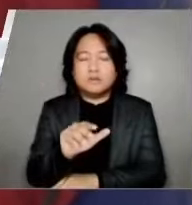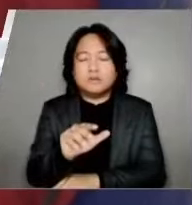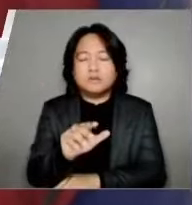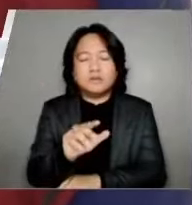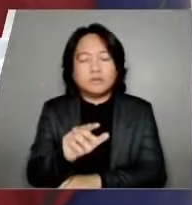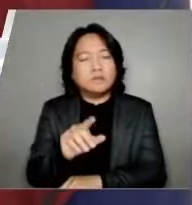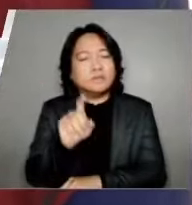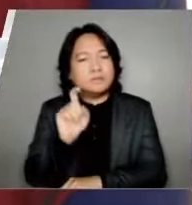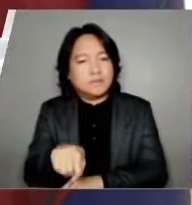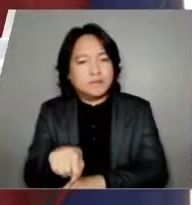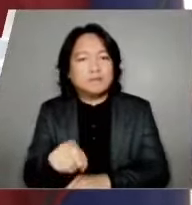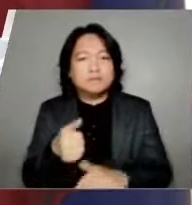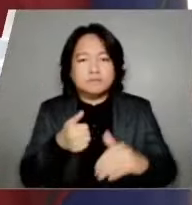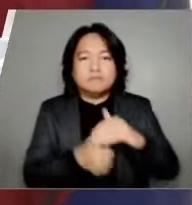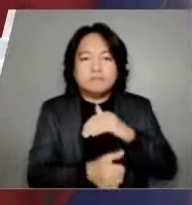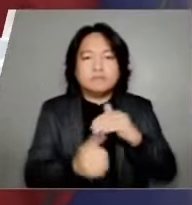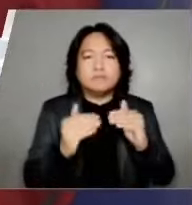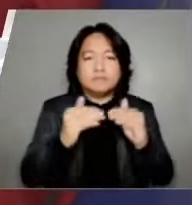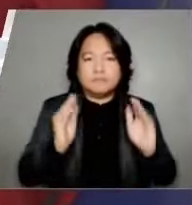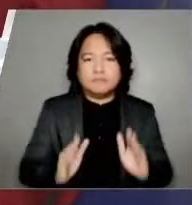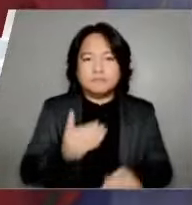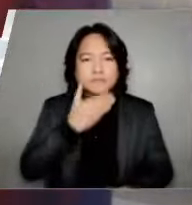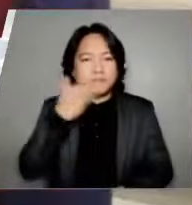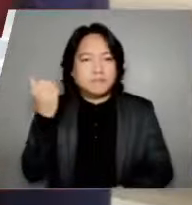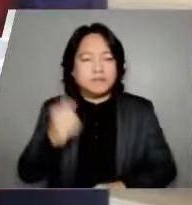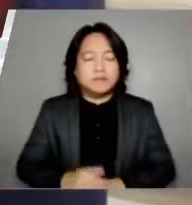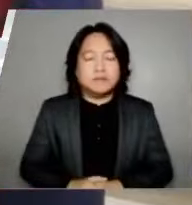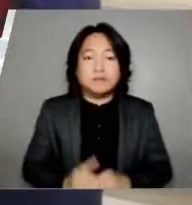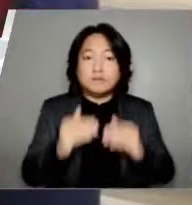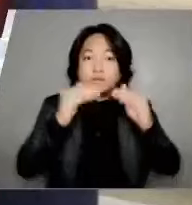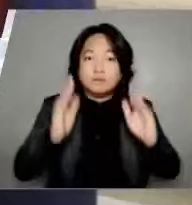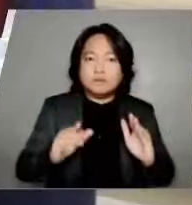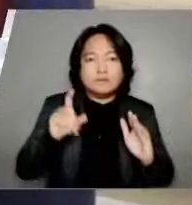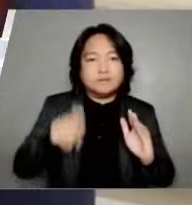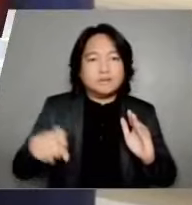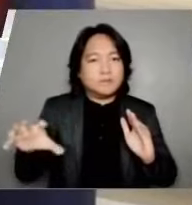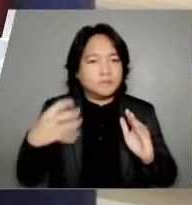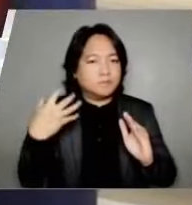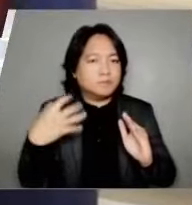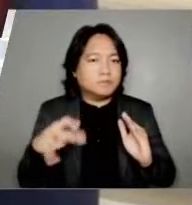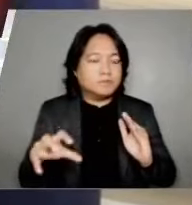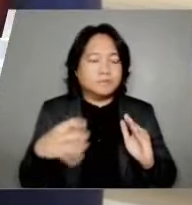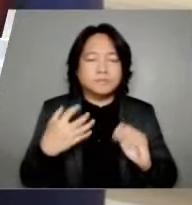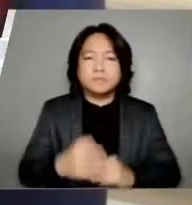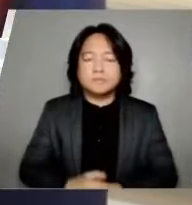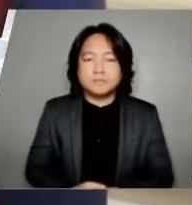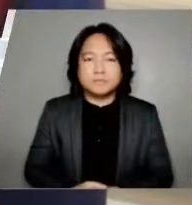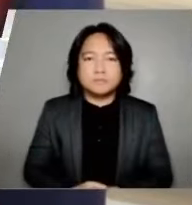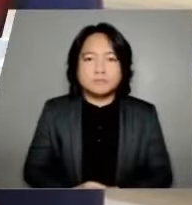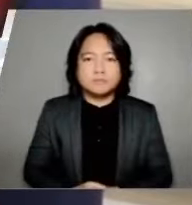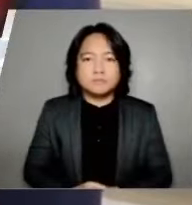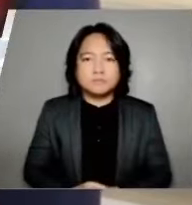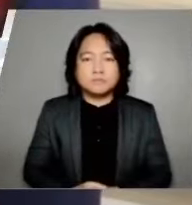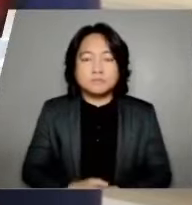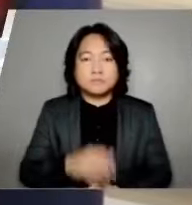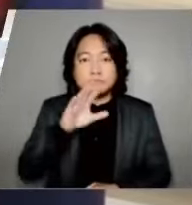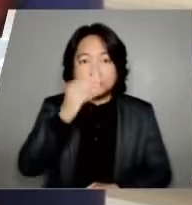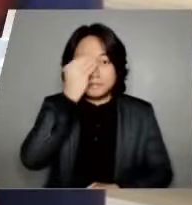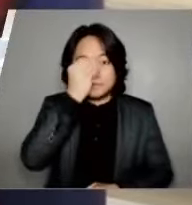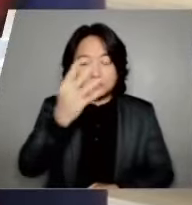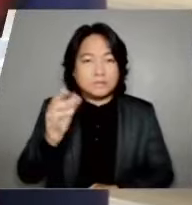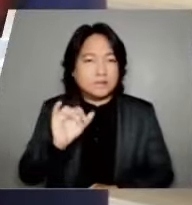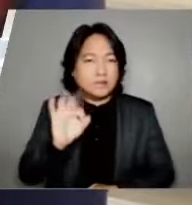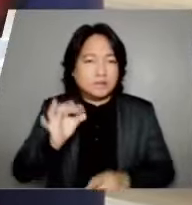na lamang po sa loob ng bahay. At saka dapat yung bahay well ventilated. Kapag danger level na po tayo, talagang mataas